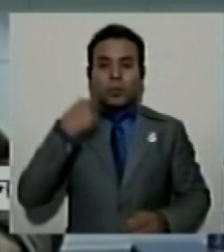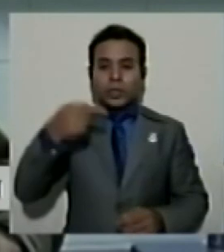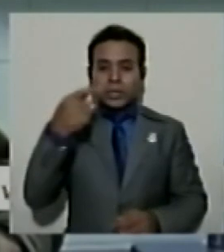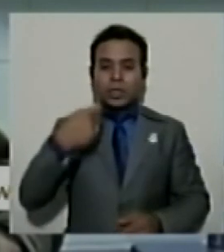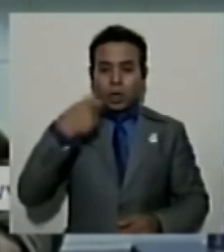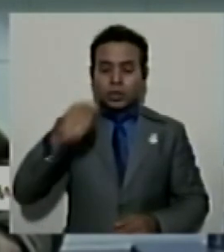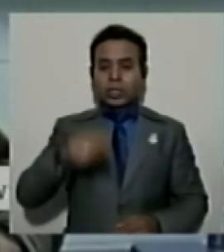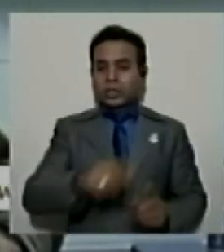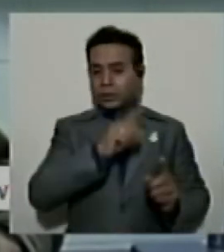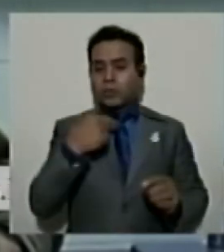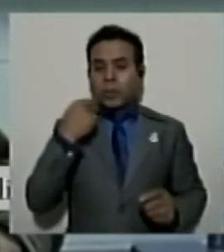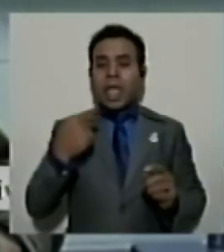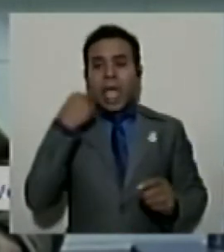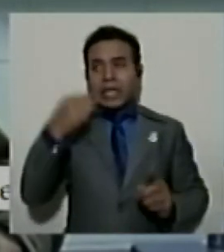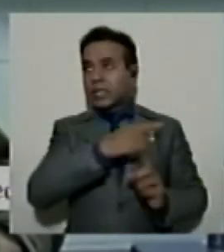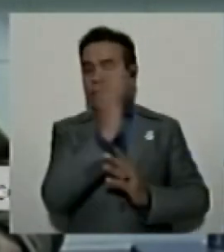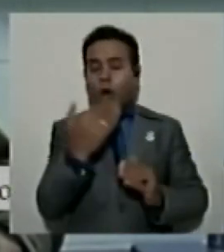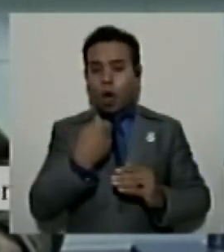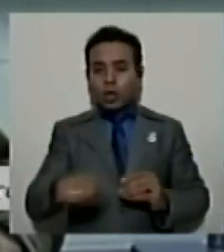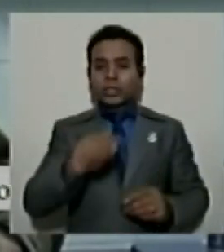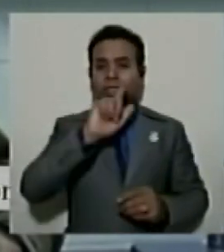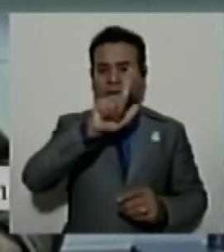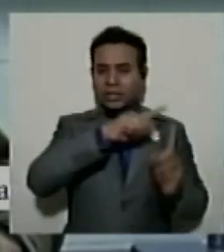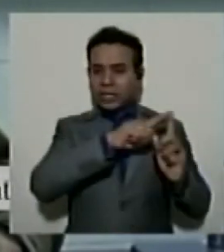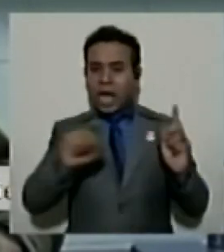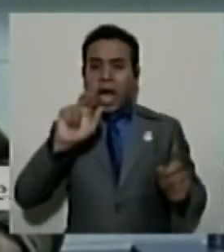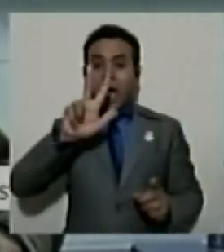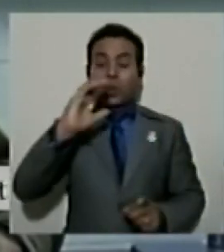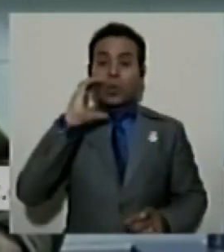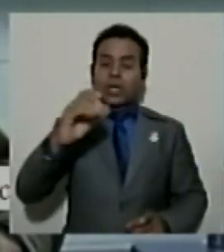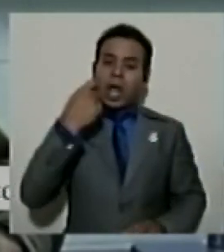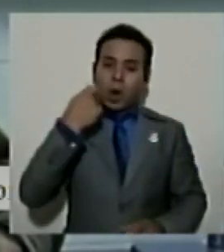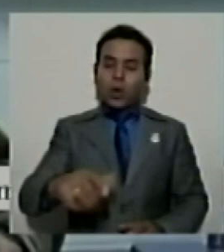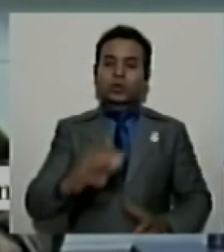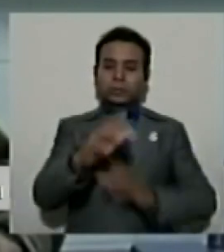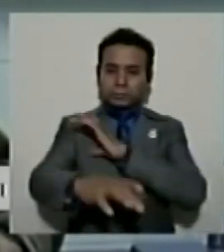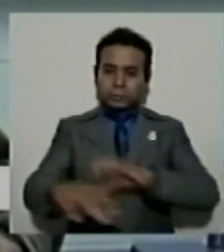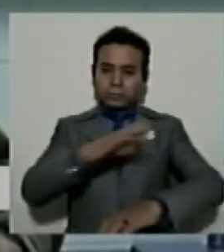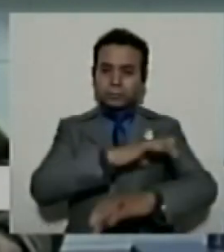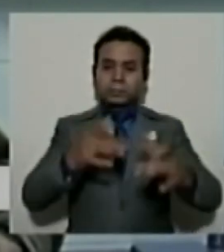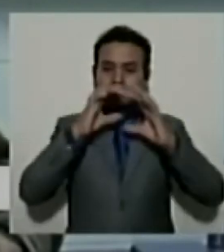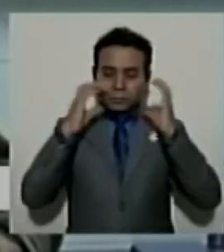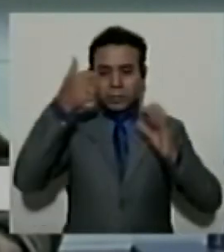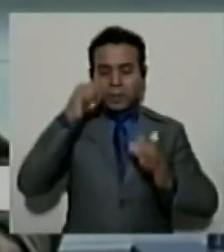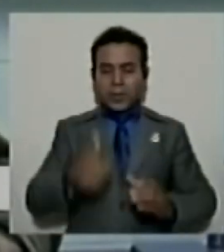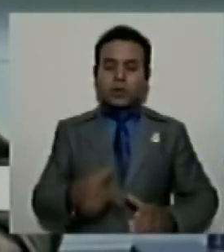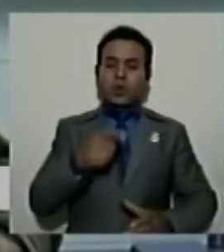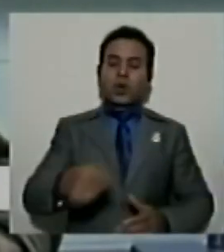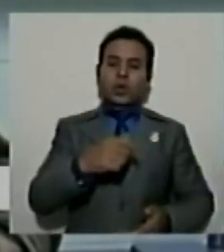আনছি না, শুধুমাত্র এইটুকু। তো এটা বুঝতে হবে যে সরকার এই বিষয়ে আমাদের প্রতি